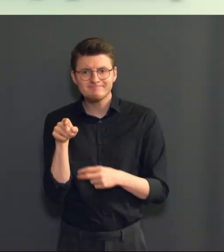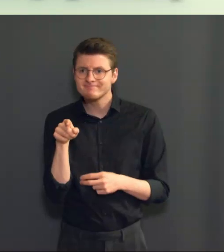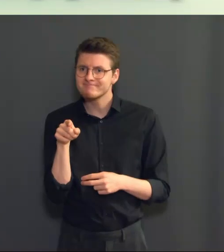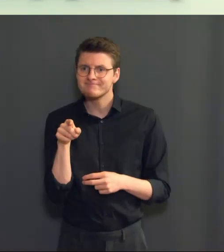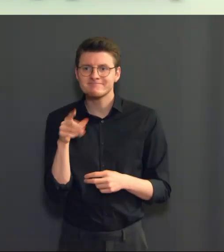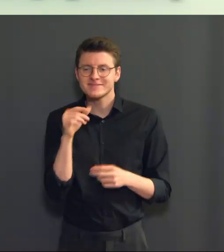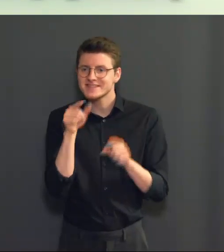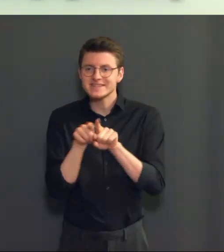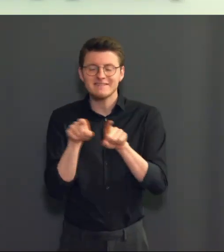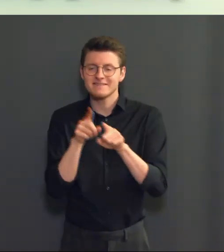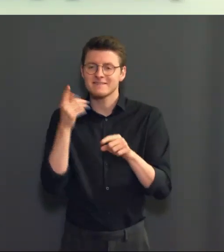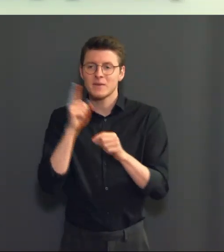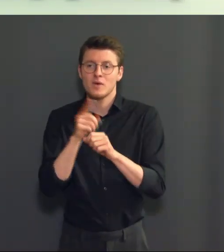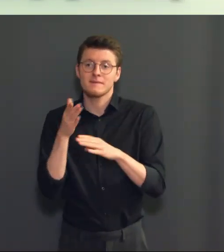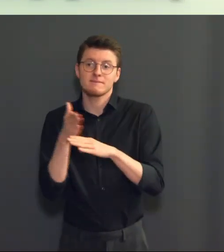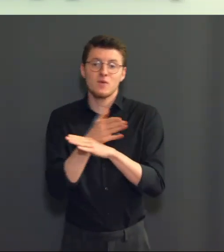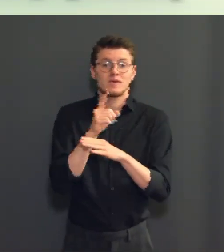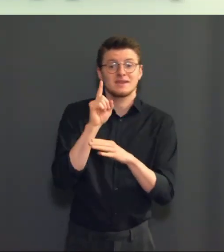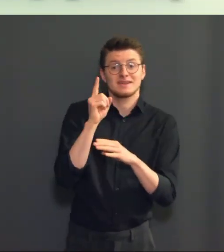het eerste paasweekend.